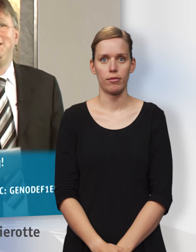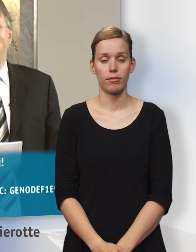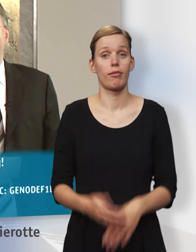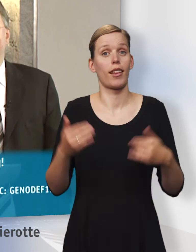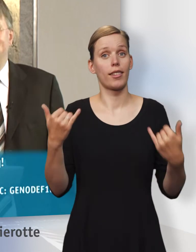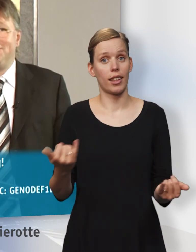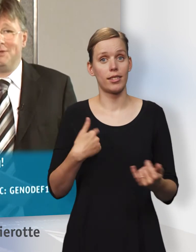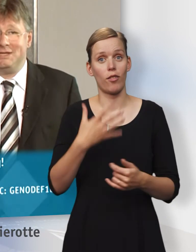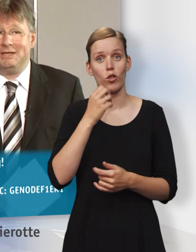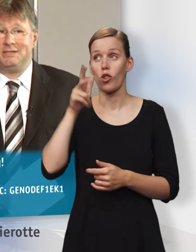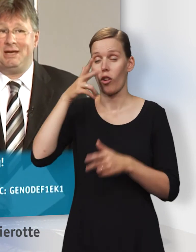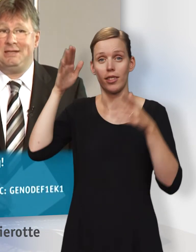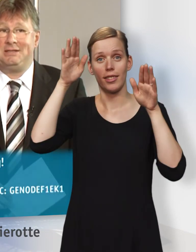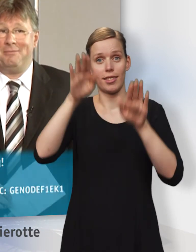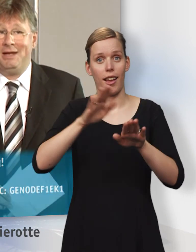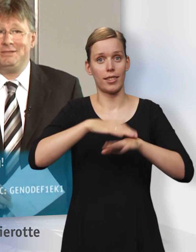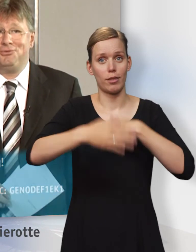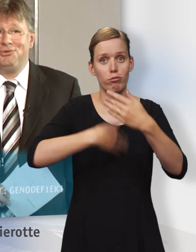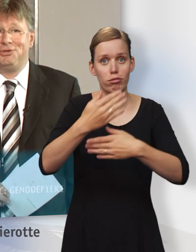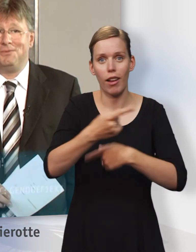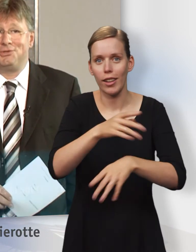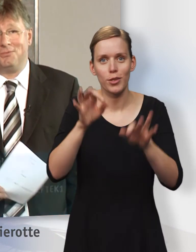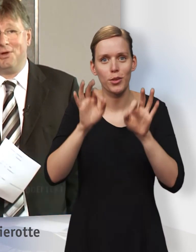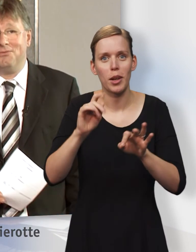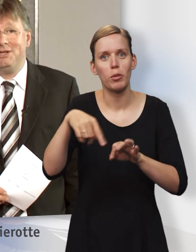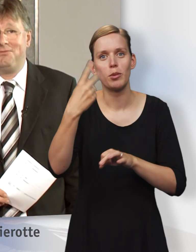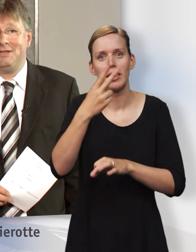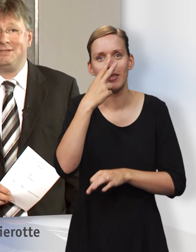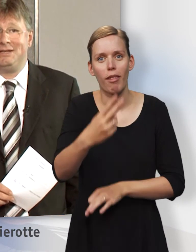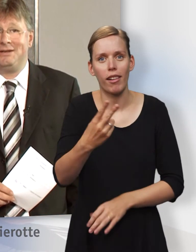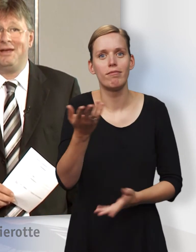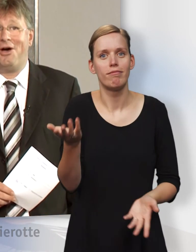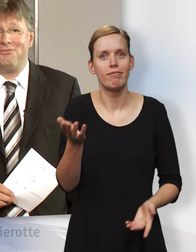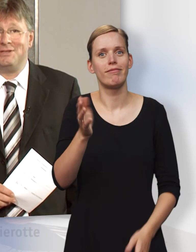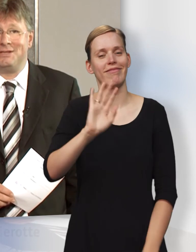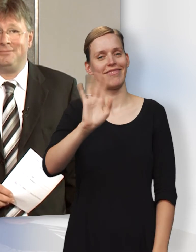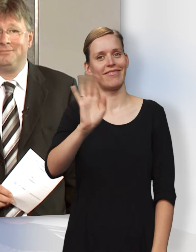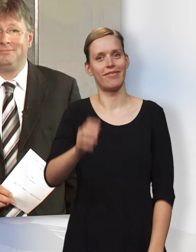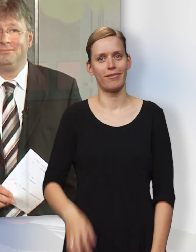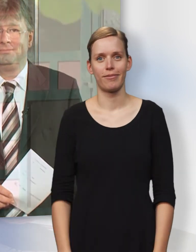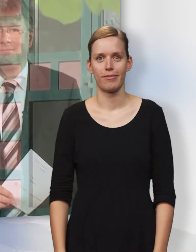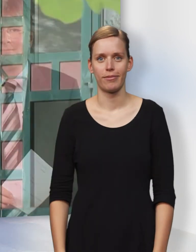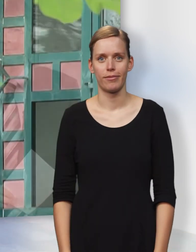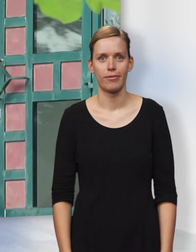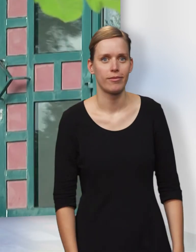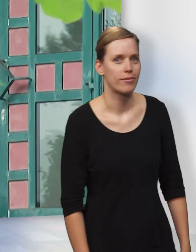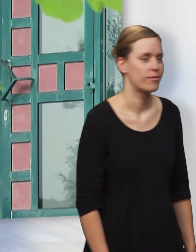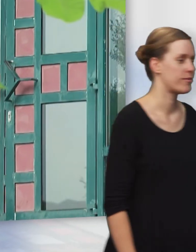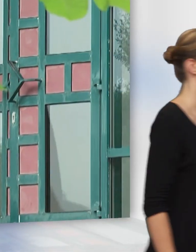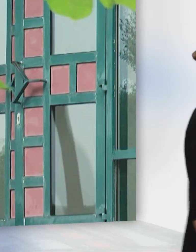Nun wünsche ich Ihnen eine von Gott gesegnete Zeit. Machen Sie es gut. Bis zum Wiederfernsehen. Auf Wiedersehen.